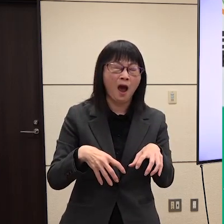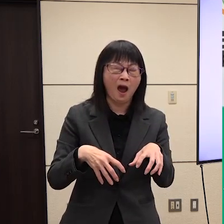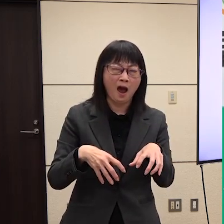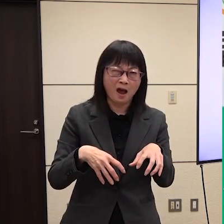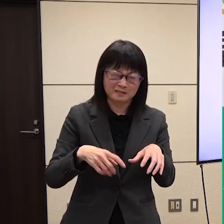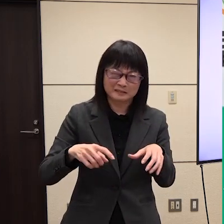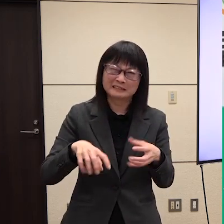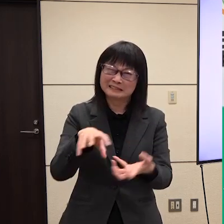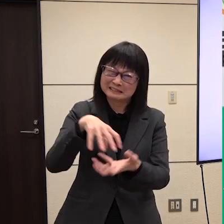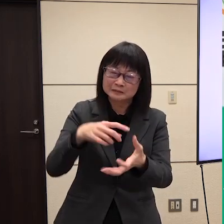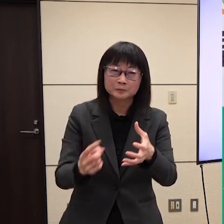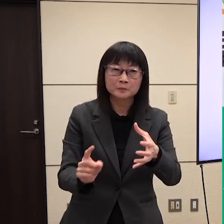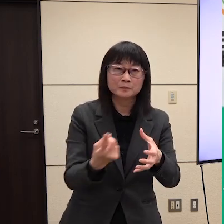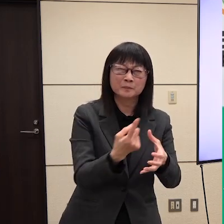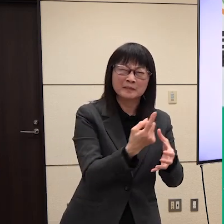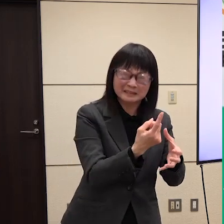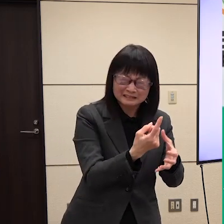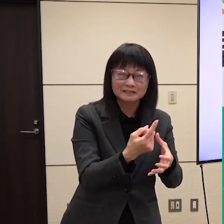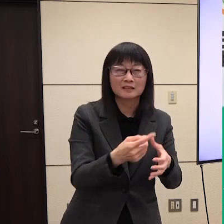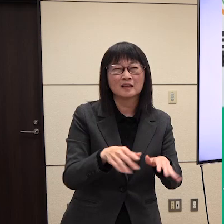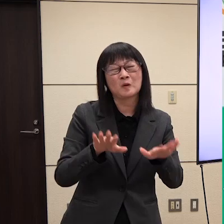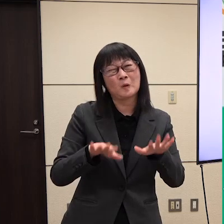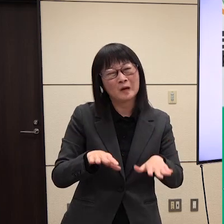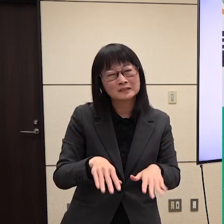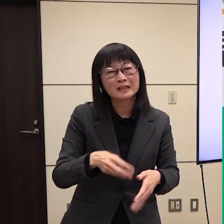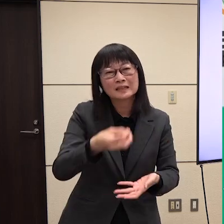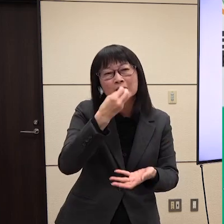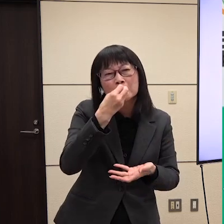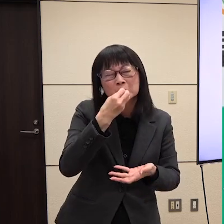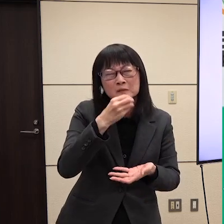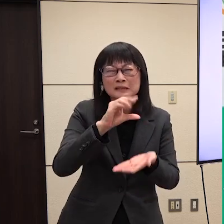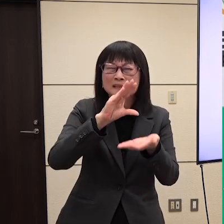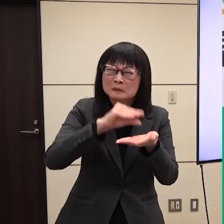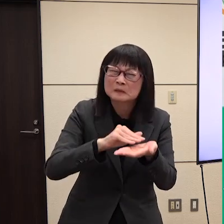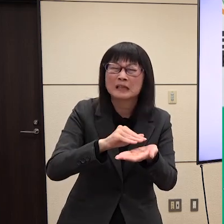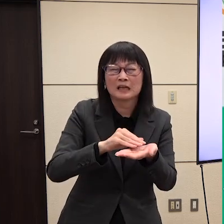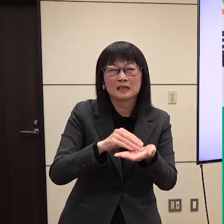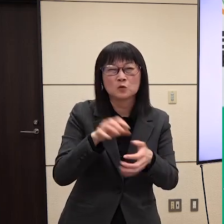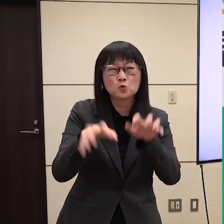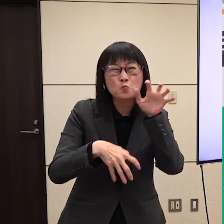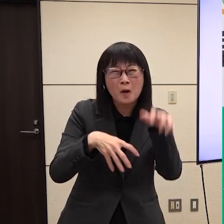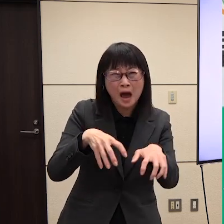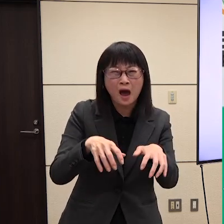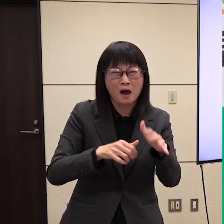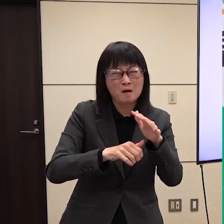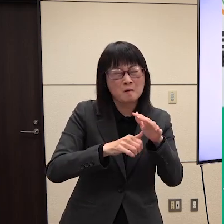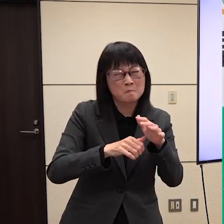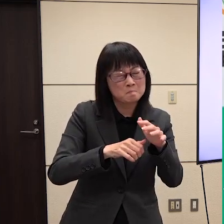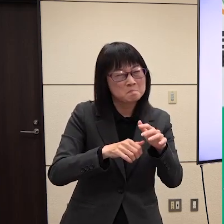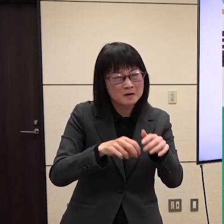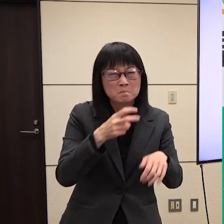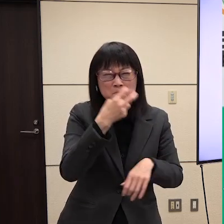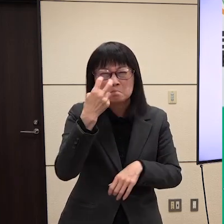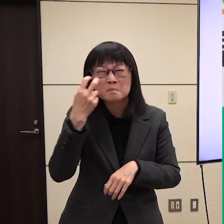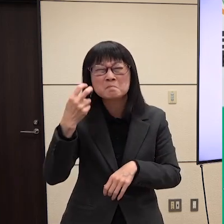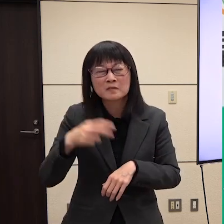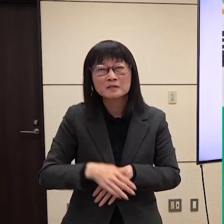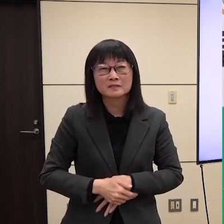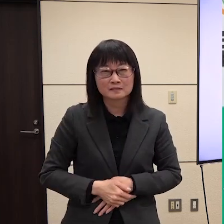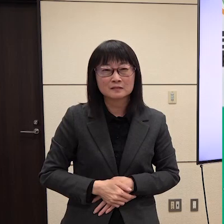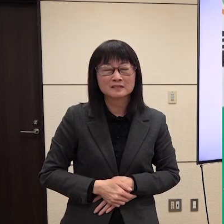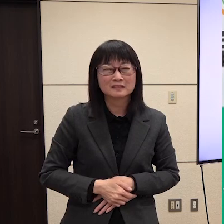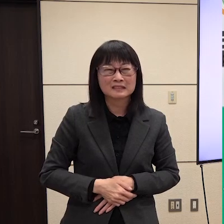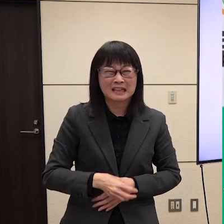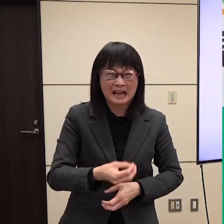非常に続いております。今年は餌不足ということで、かなり熊が出てきてますし、それから餌がない